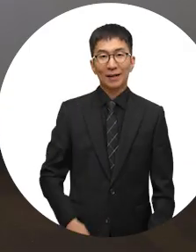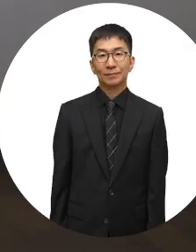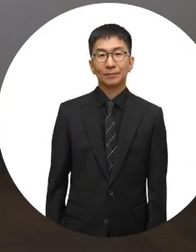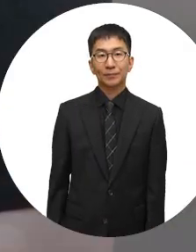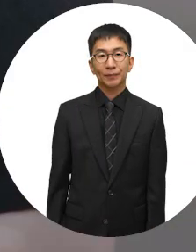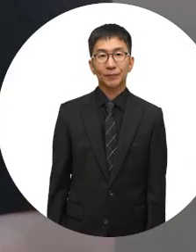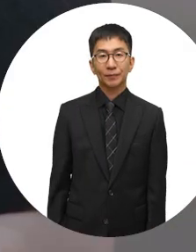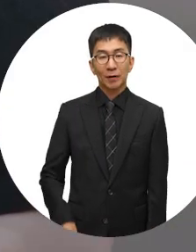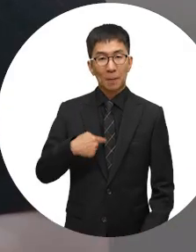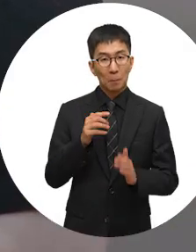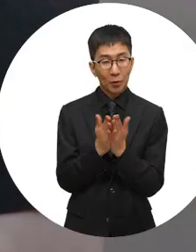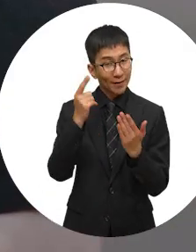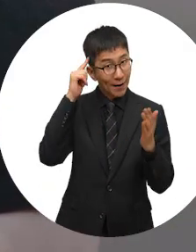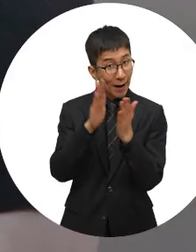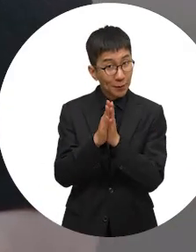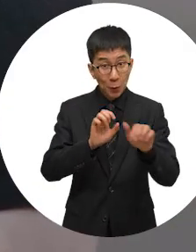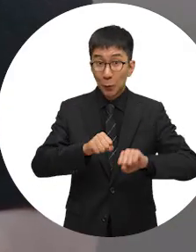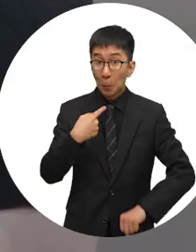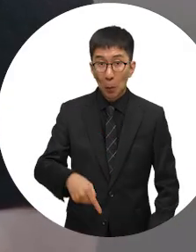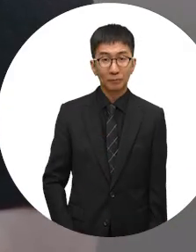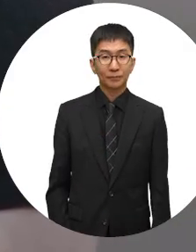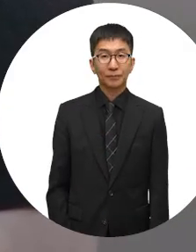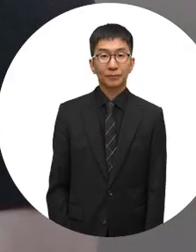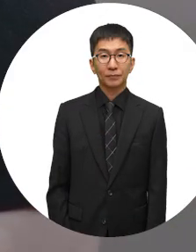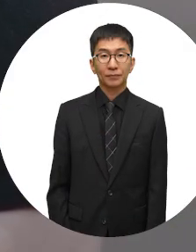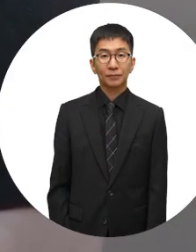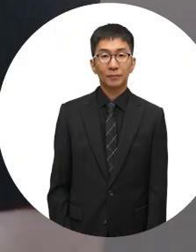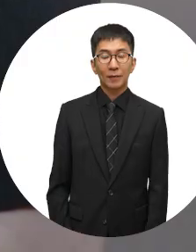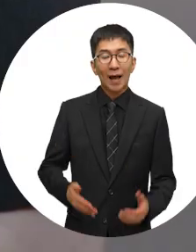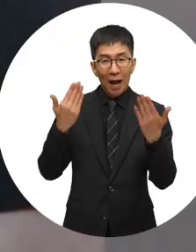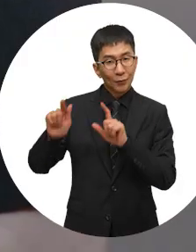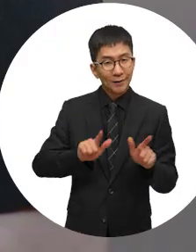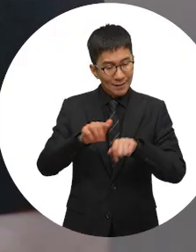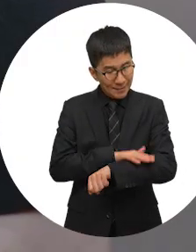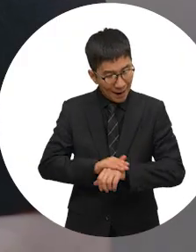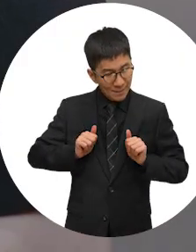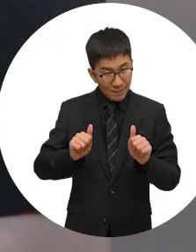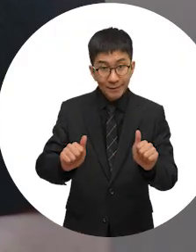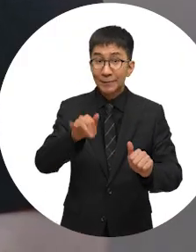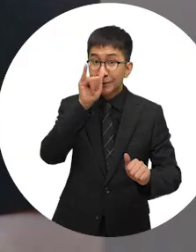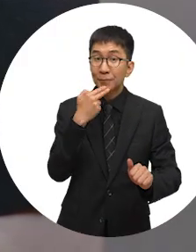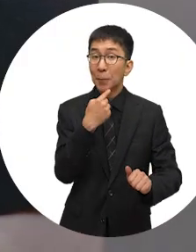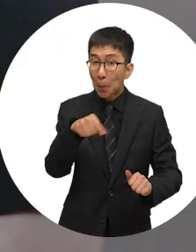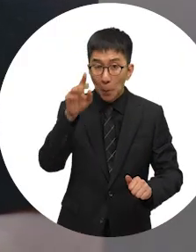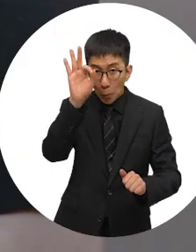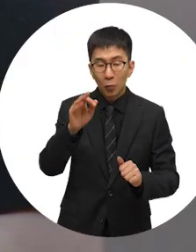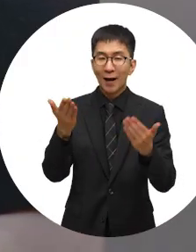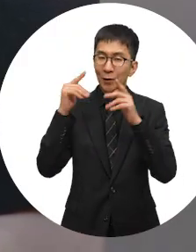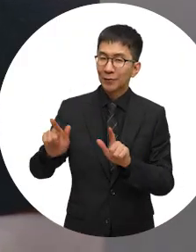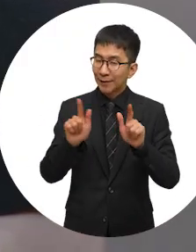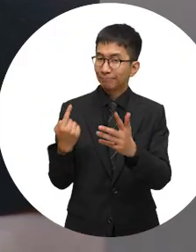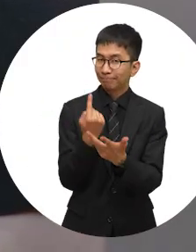있습니다. 자기주도성은 경기대학교 학생부 종합전형의 취지상 학교생활 충실도를 기반으로 얼마나